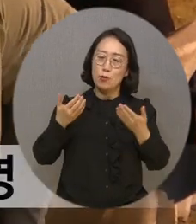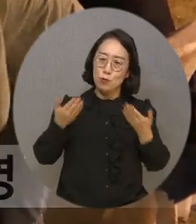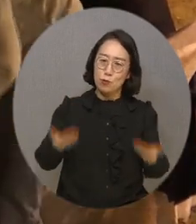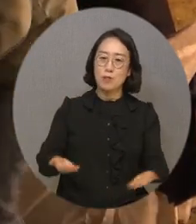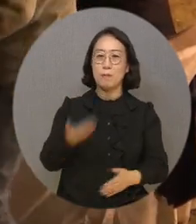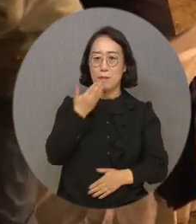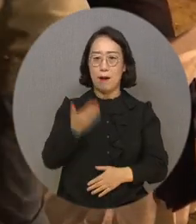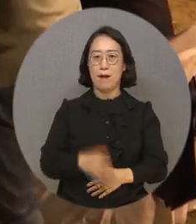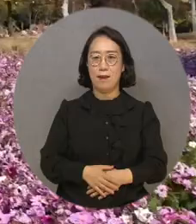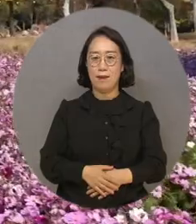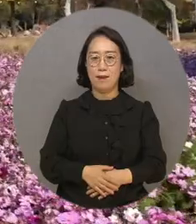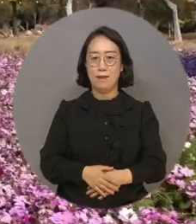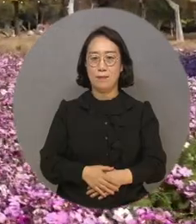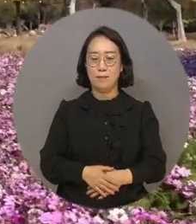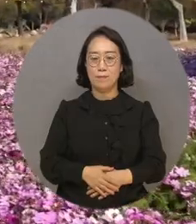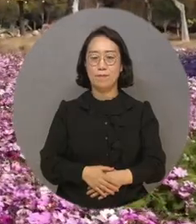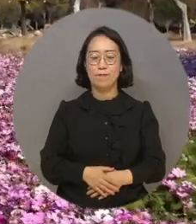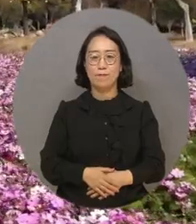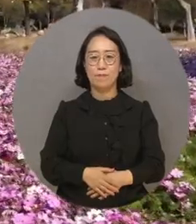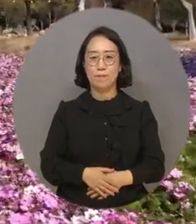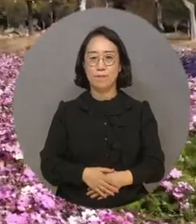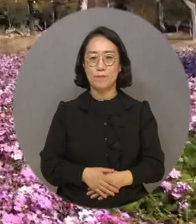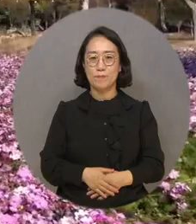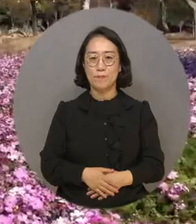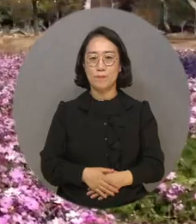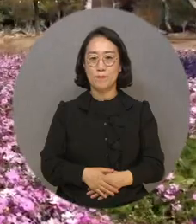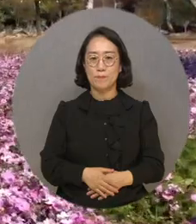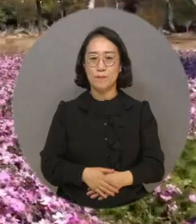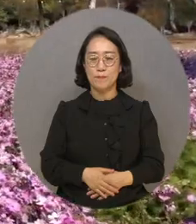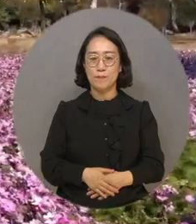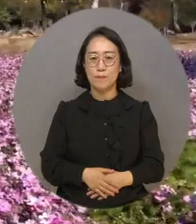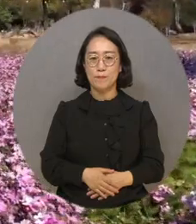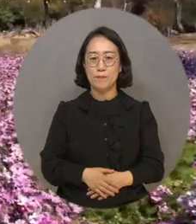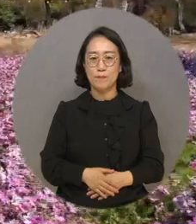있습니다. 복지TV 뉴스 황영재입니다.